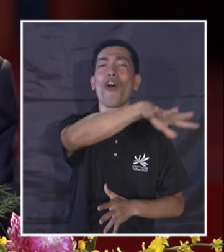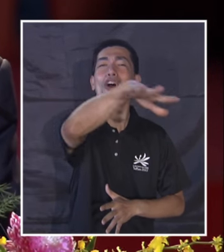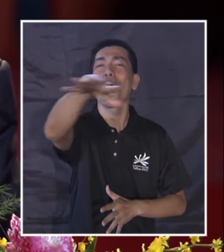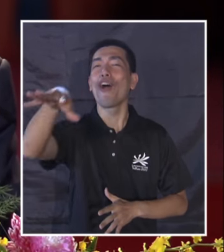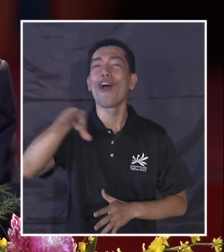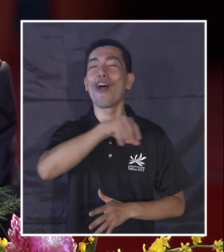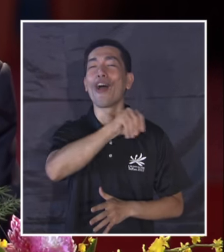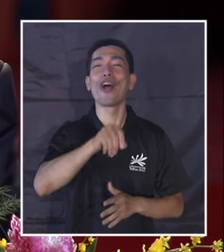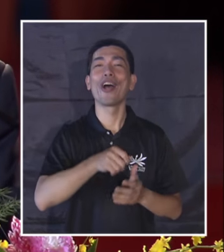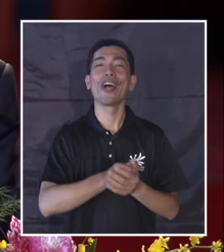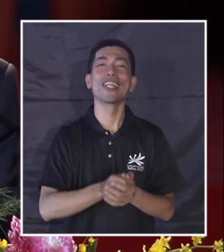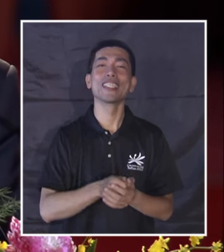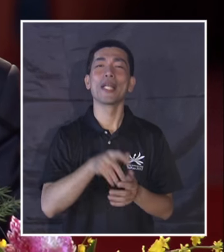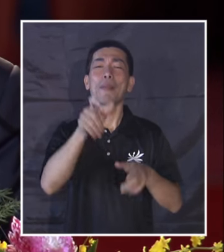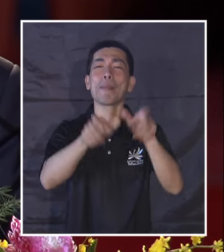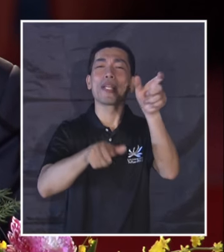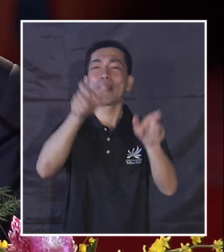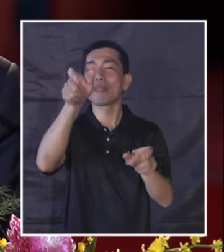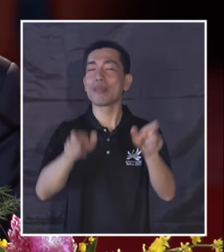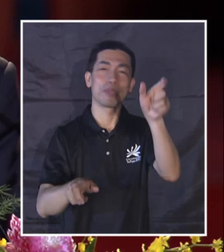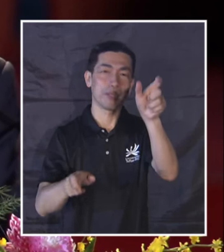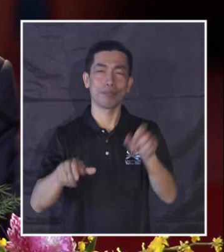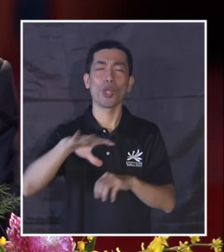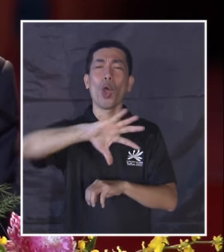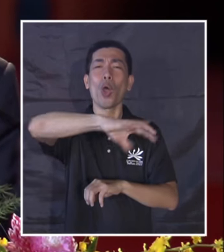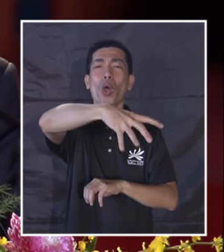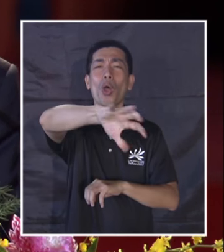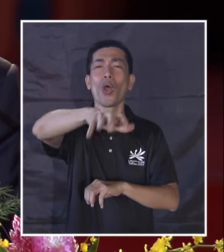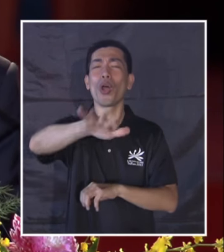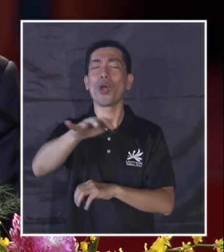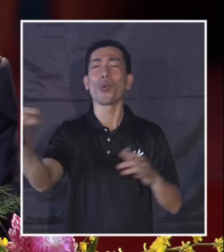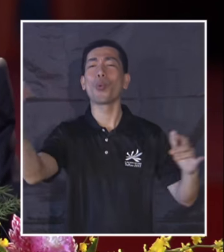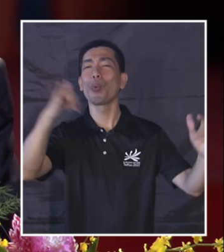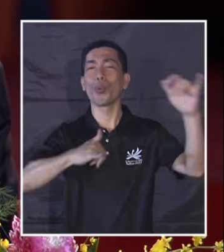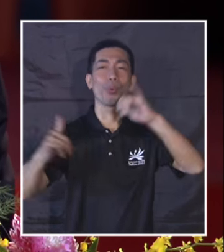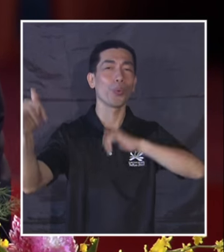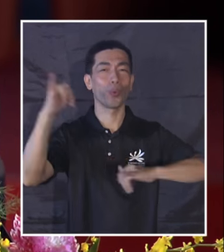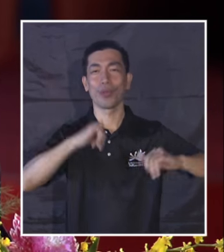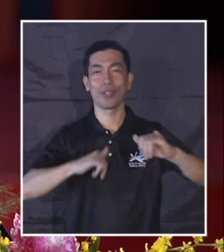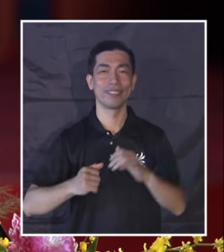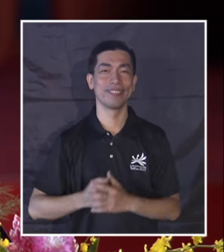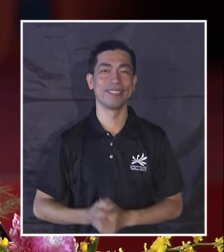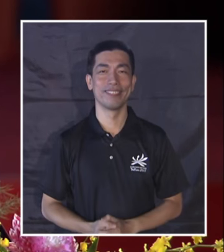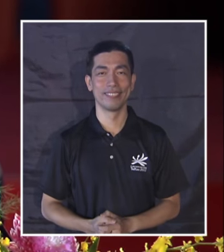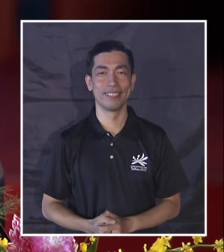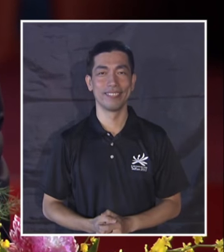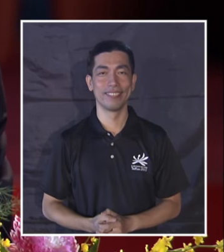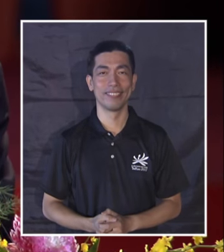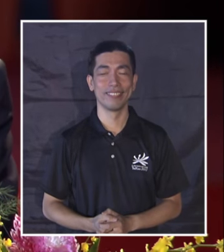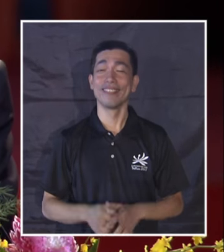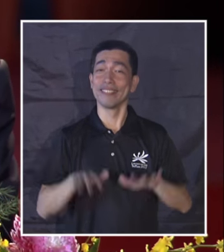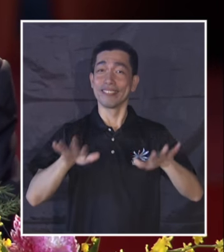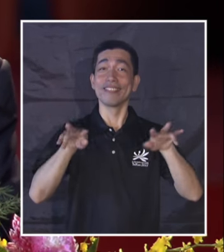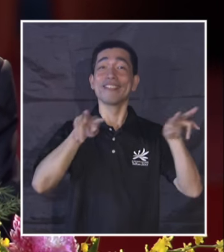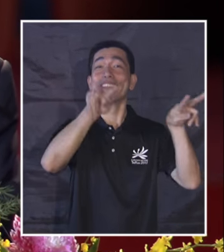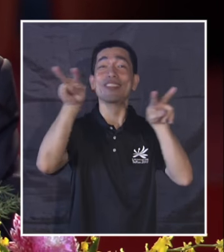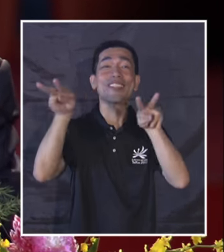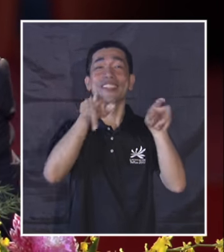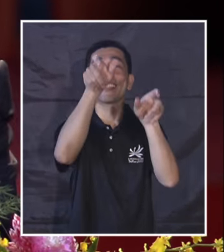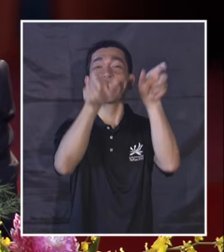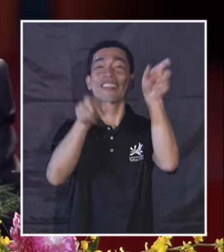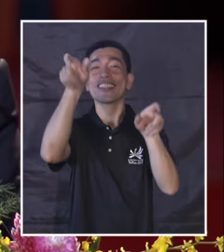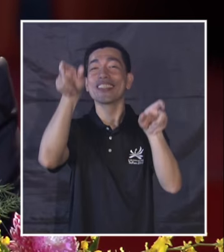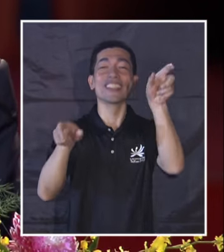宾，来自各国的代表队，以及我们现场所有的同学，大家晚